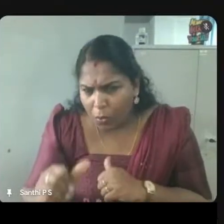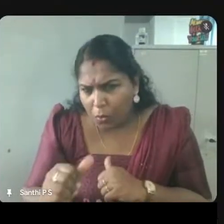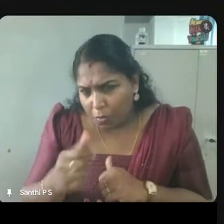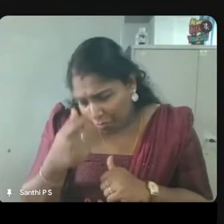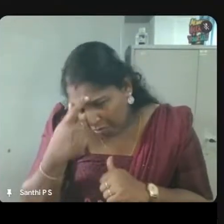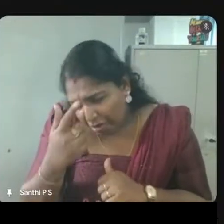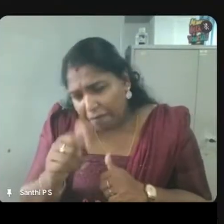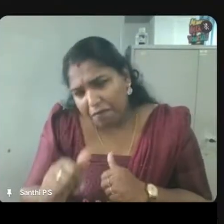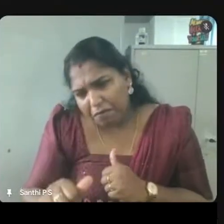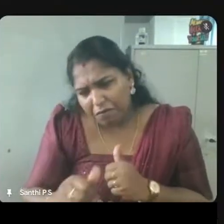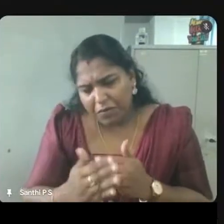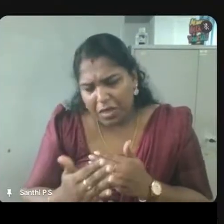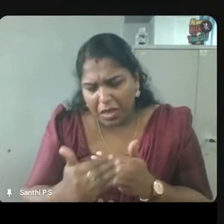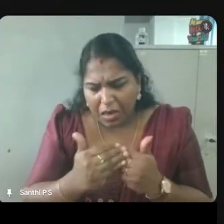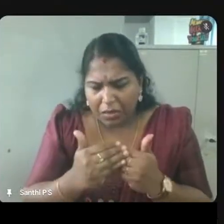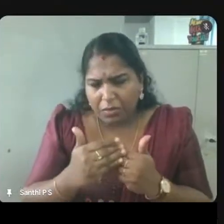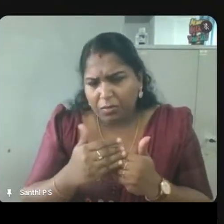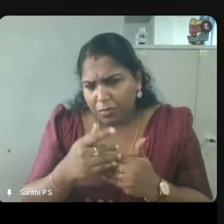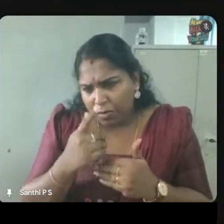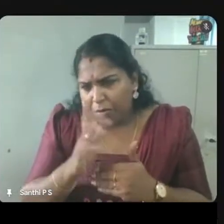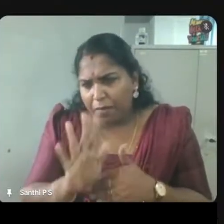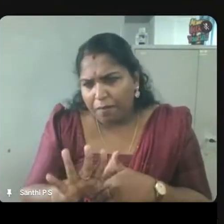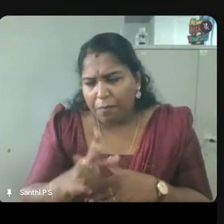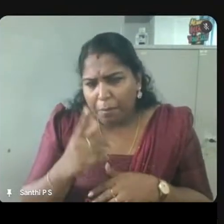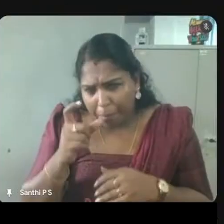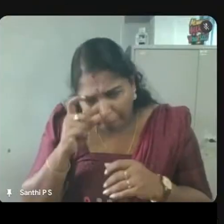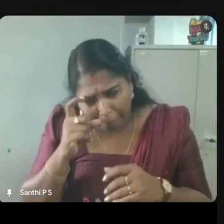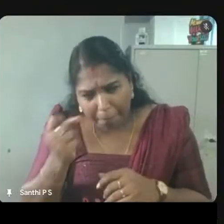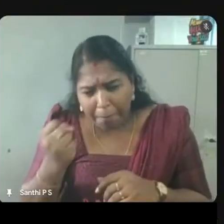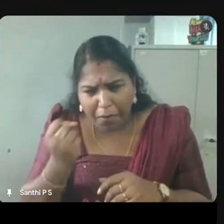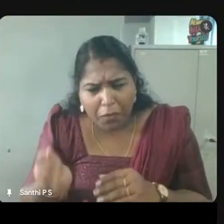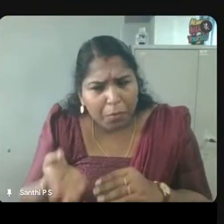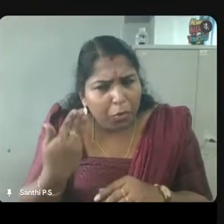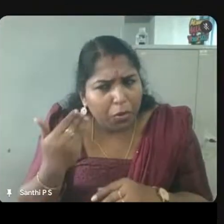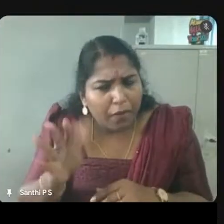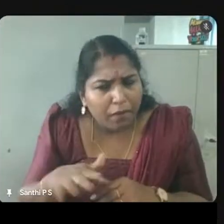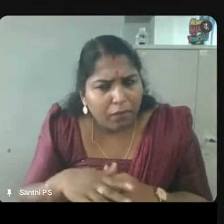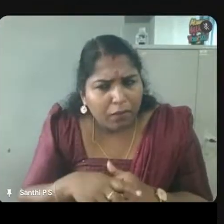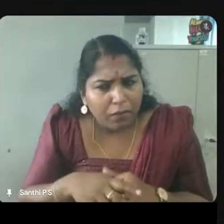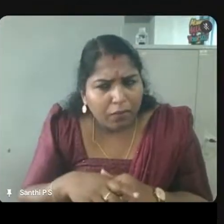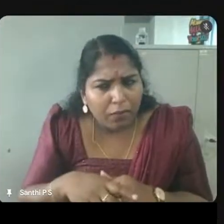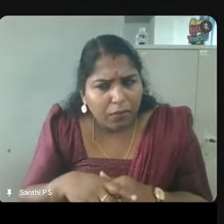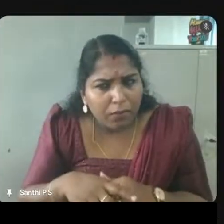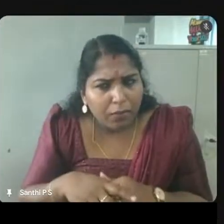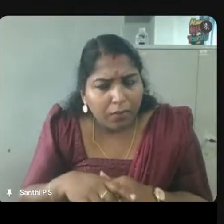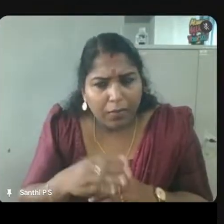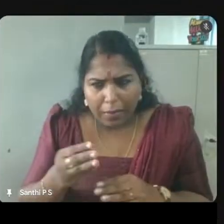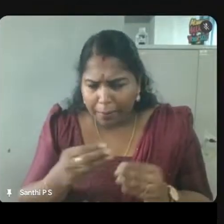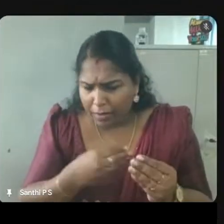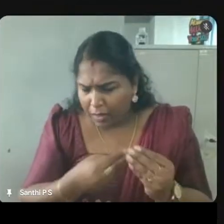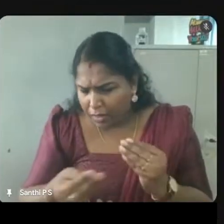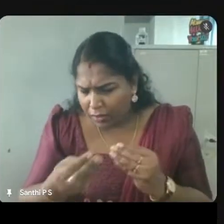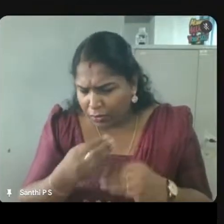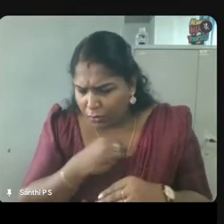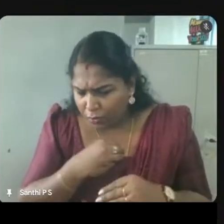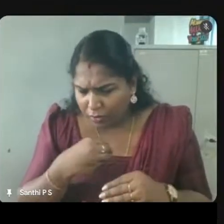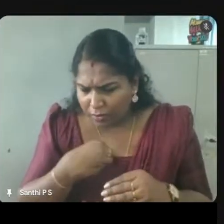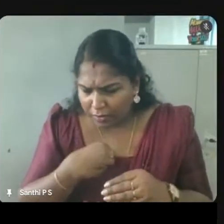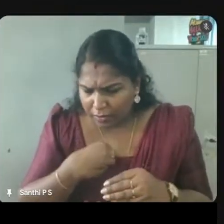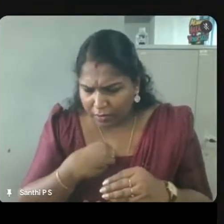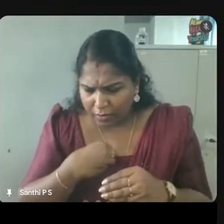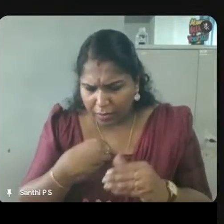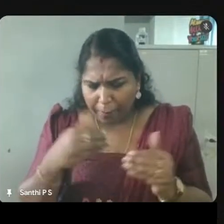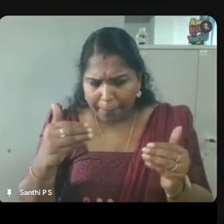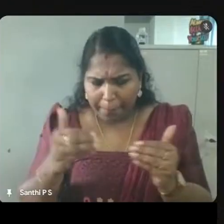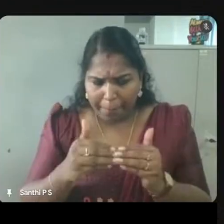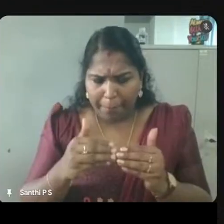പവറാണ്. മനസ്സിലായി. -9 വെച്ചിരുന്നത്. അതിപ്പോ ഇടയ്ക്ക് ഡോക്ടറെ കണ്ടപ്പോഴത്തേക്ക് ഡോക്ടർ പറഞ്ഞു ഇത്രയും പവർ കൂട്ടി വെക്കണ്ടെന്ന് പറഞ്ഞിട്ട് ഒന്ന്